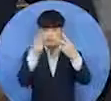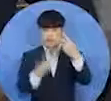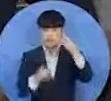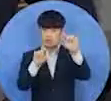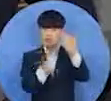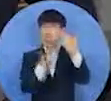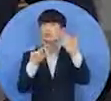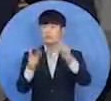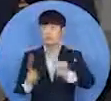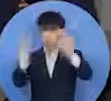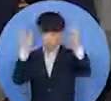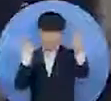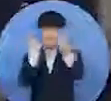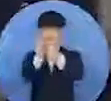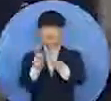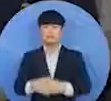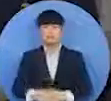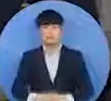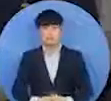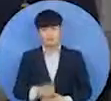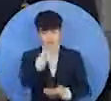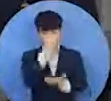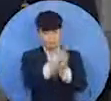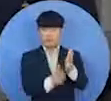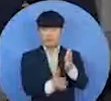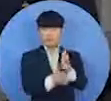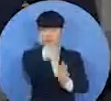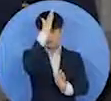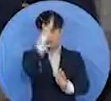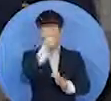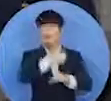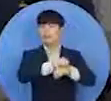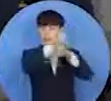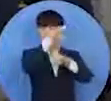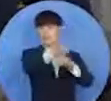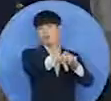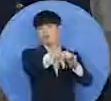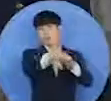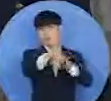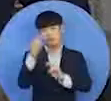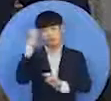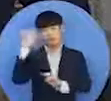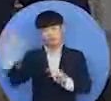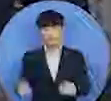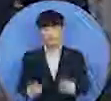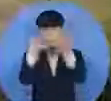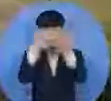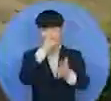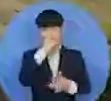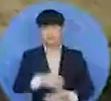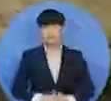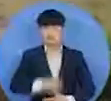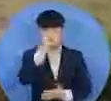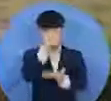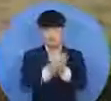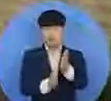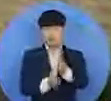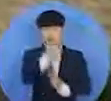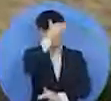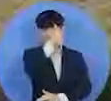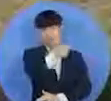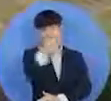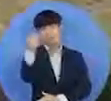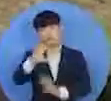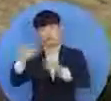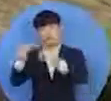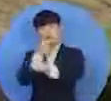제62회 현충일을 맞아 천안인의 상에서 애국선열들의 뜻을 기리는 추념식이 진행됐습니다. 지난 6일